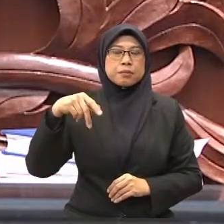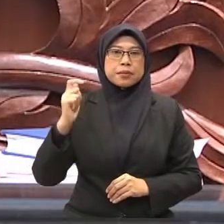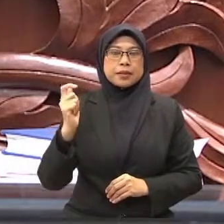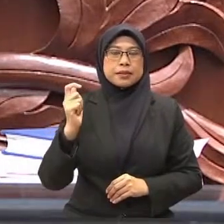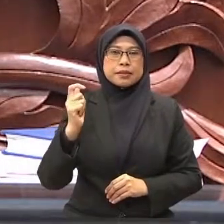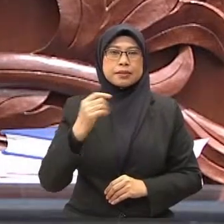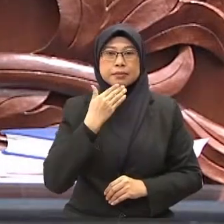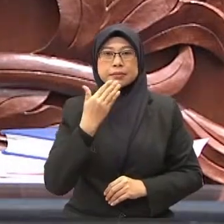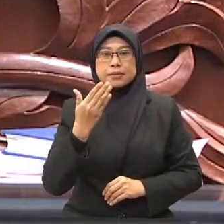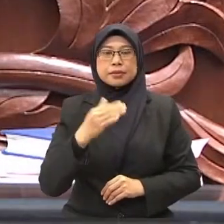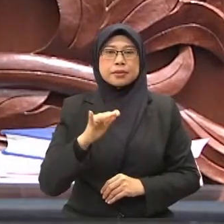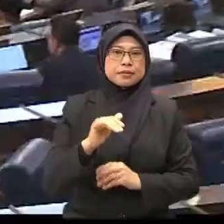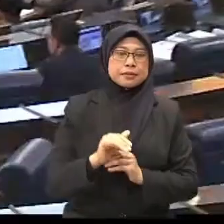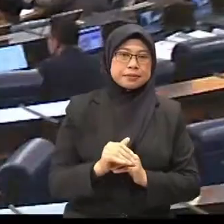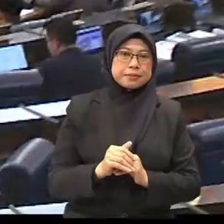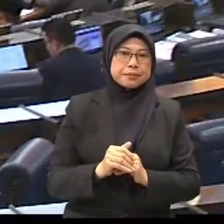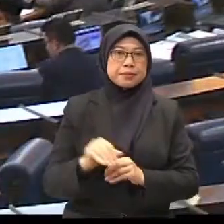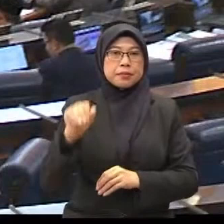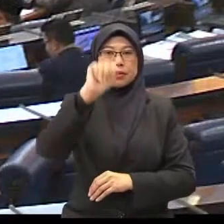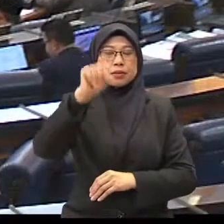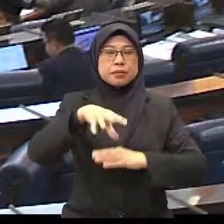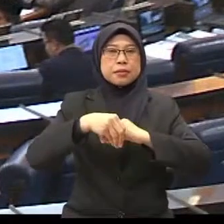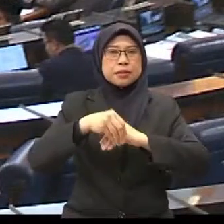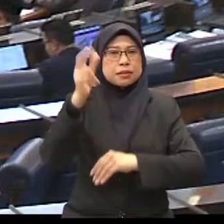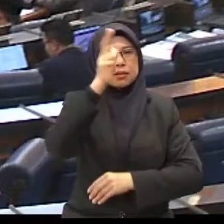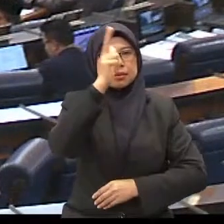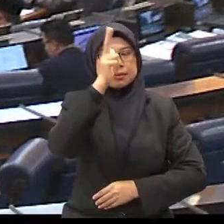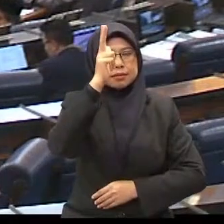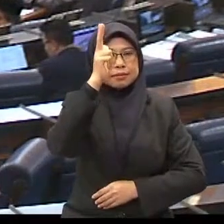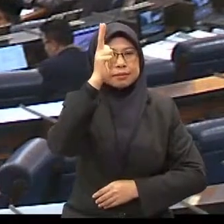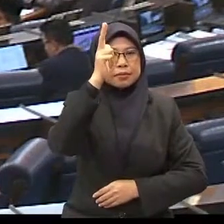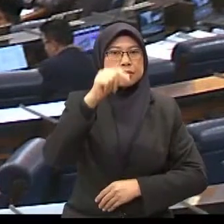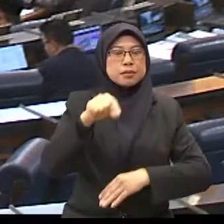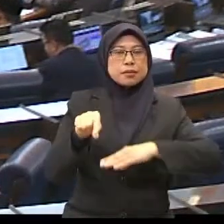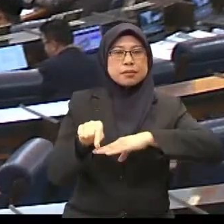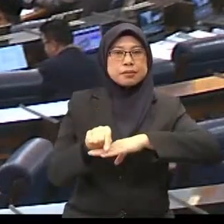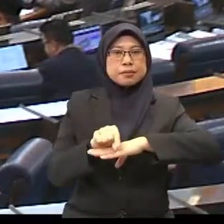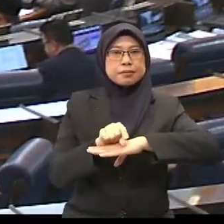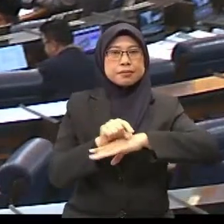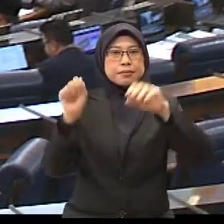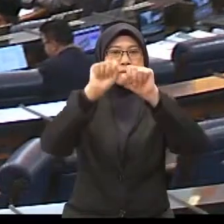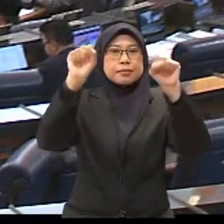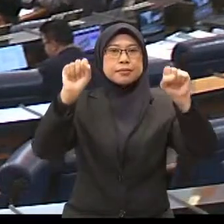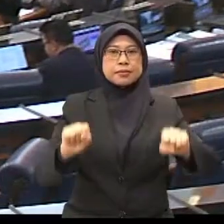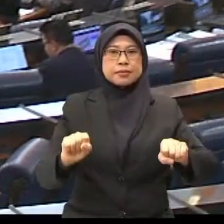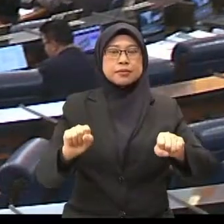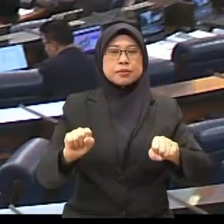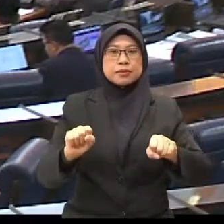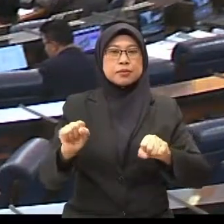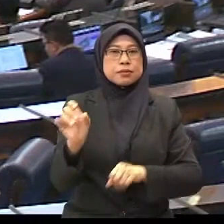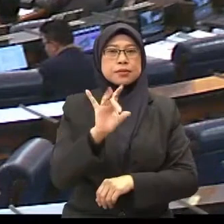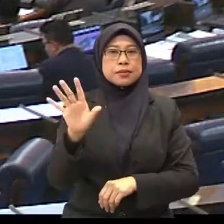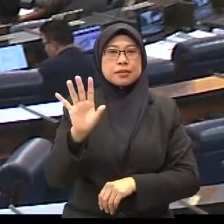Assalamualaikum. Terima kasih Tuan Tua. Soalan tambahan saya, adakah kerajaan akan menggunapakai sistem ini untuk disekalikan